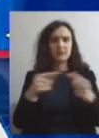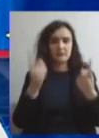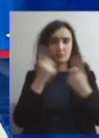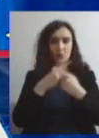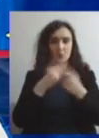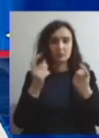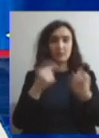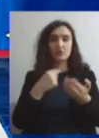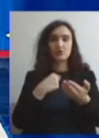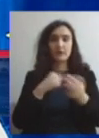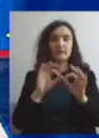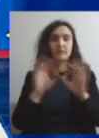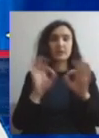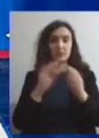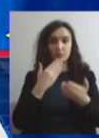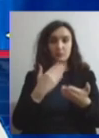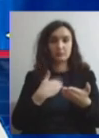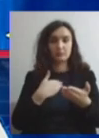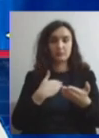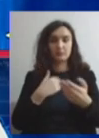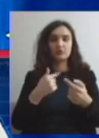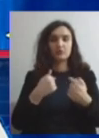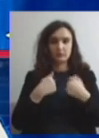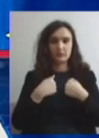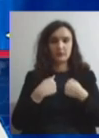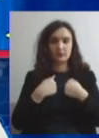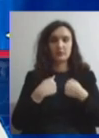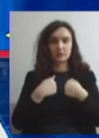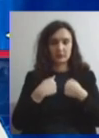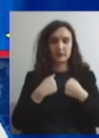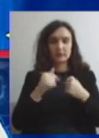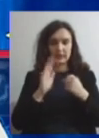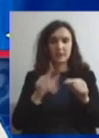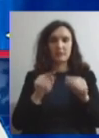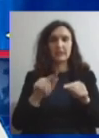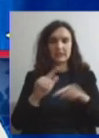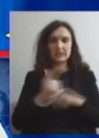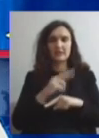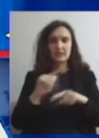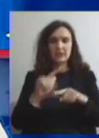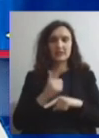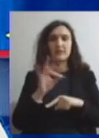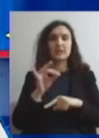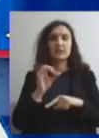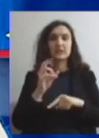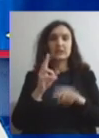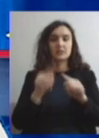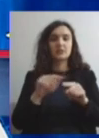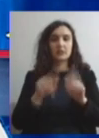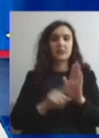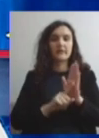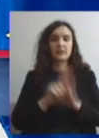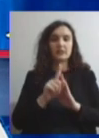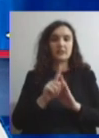ჩვენ ვაცხადებთ ხოლმე, ჩვენ მომენტალურად დავდგებით ისევ და ისევ იმ რისკის წინაშე და დავიწყებთ იმ